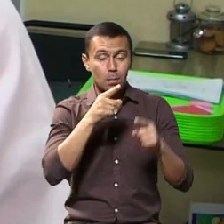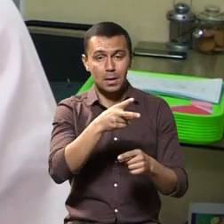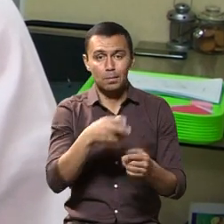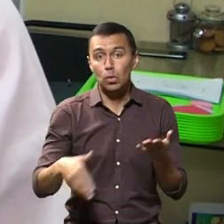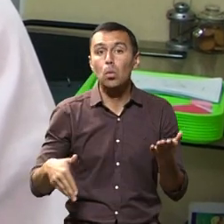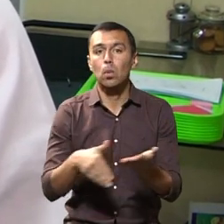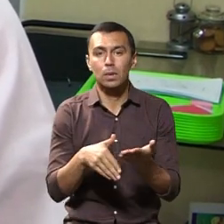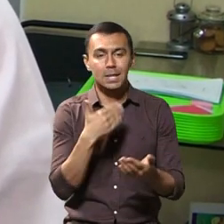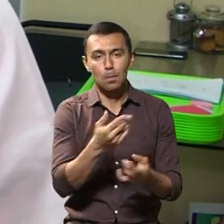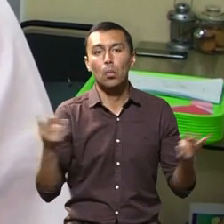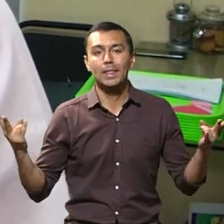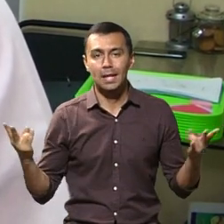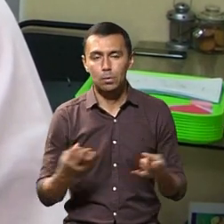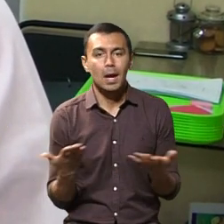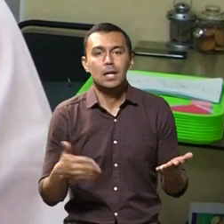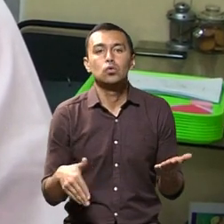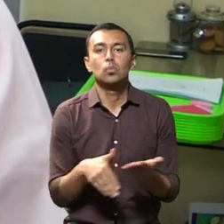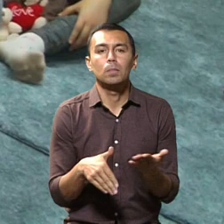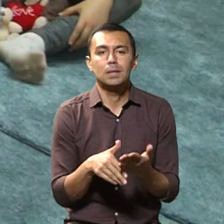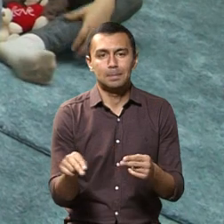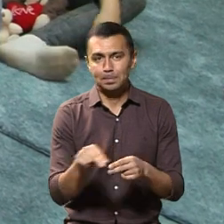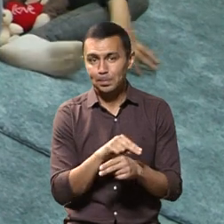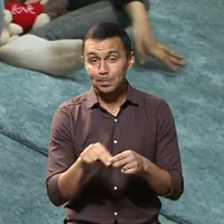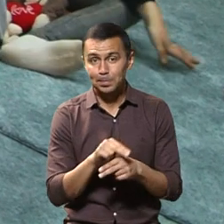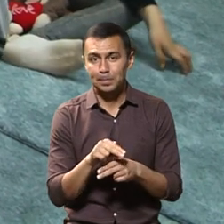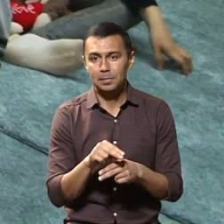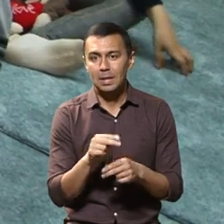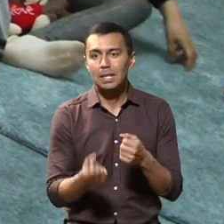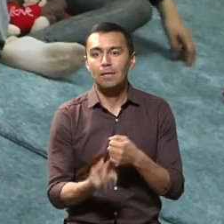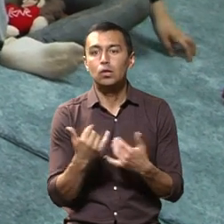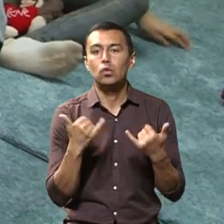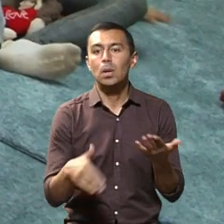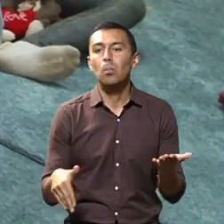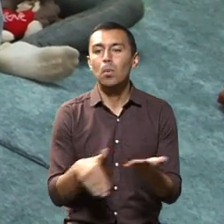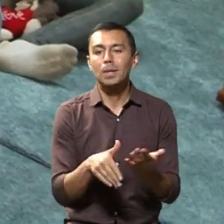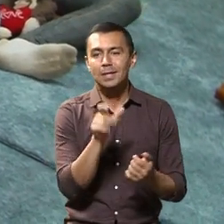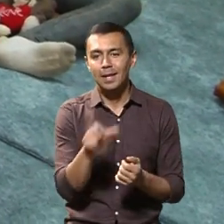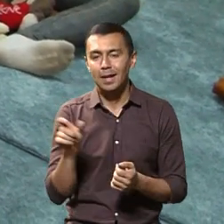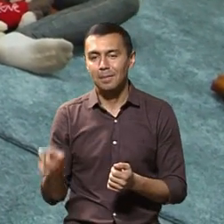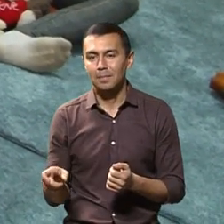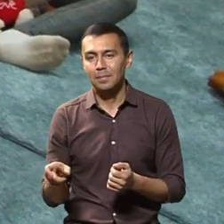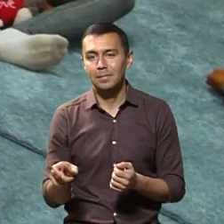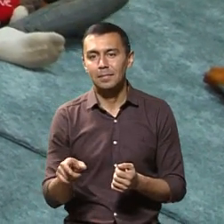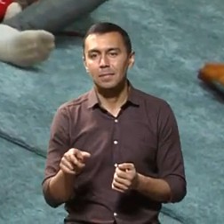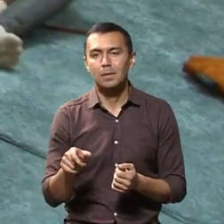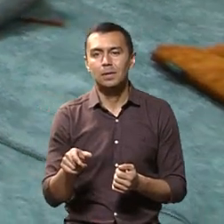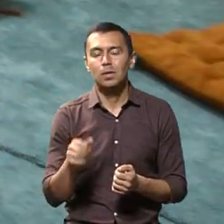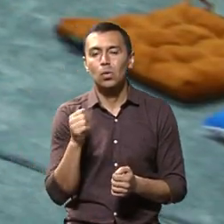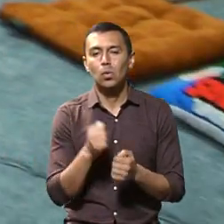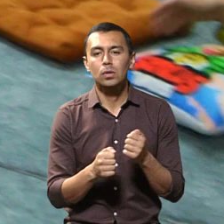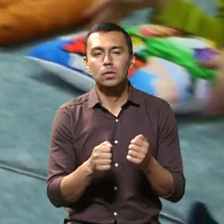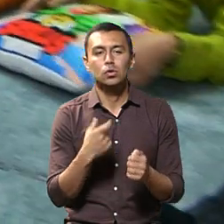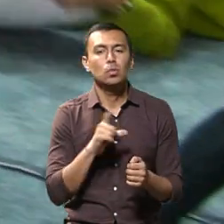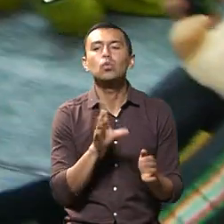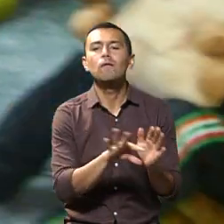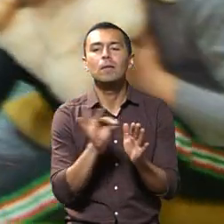цього, їм потрібна якась допоміжна терапія. От з'явилися сьогодні помічники. Ану, покажіть, кожен собі якого